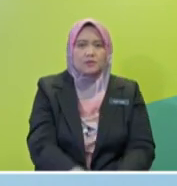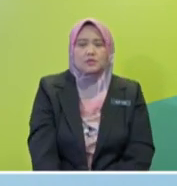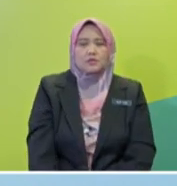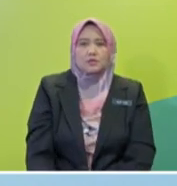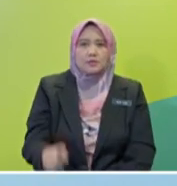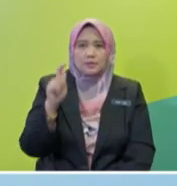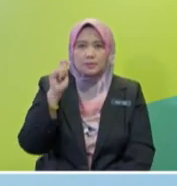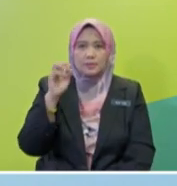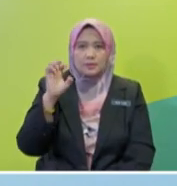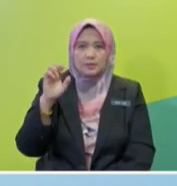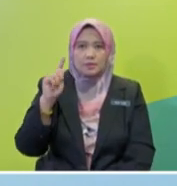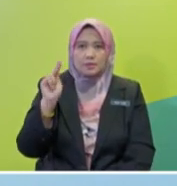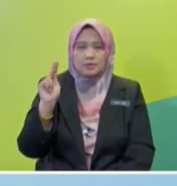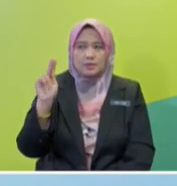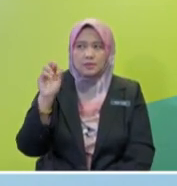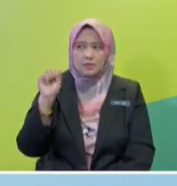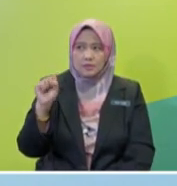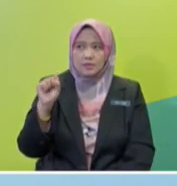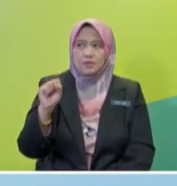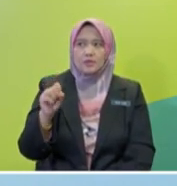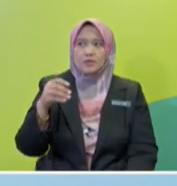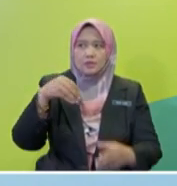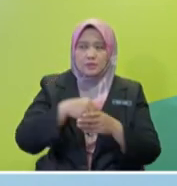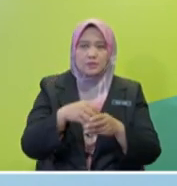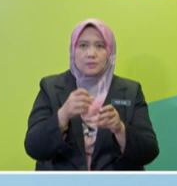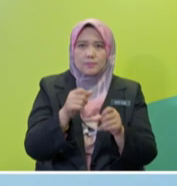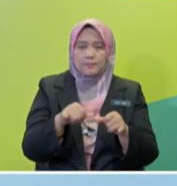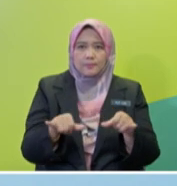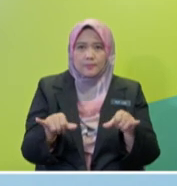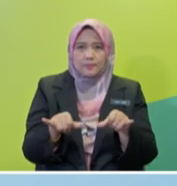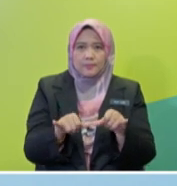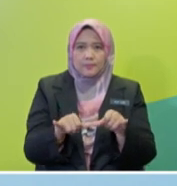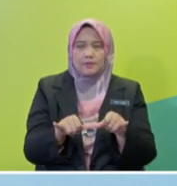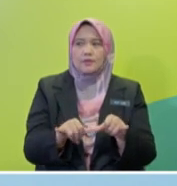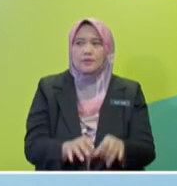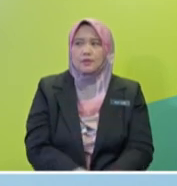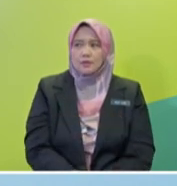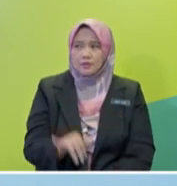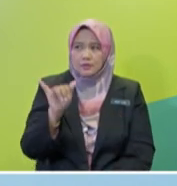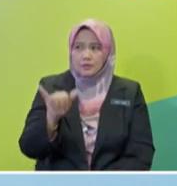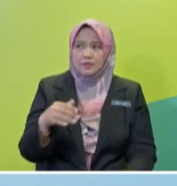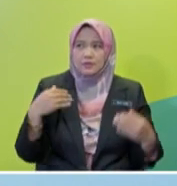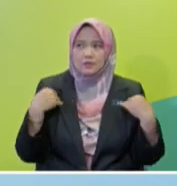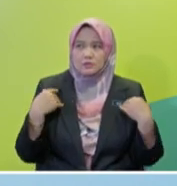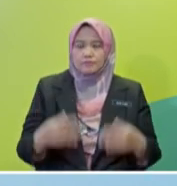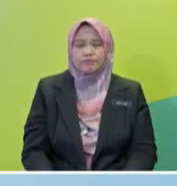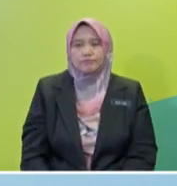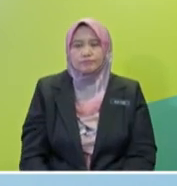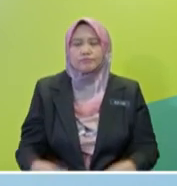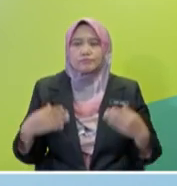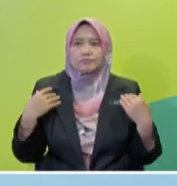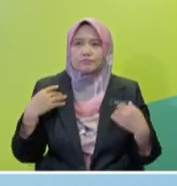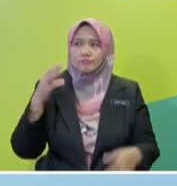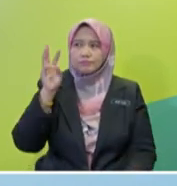size text yang boleh dipaparkan dalam satu laman sesawang ini yang digunakan untuk SML